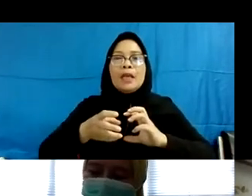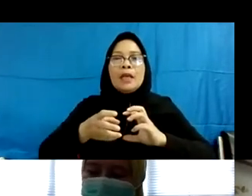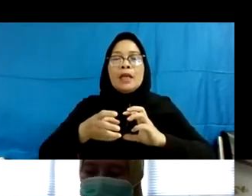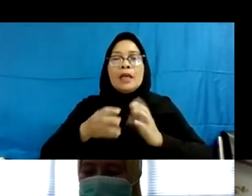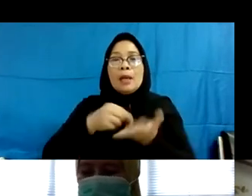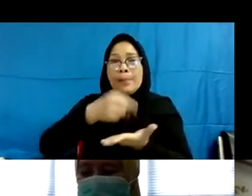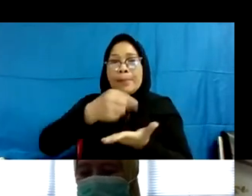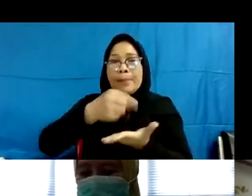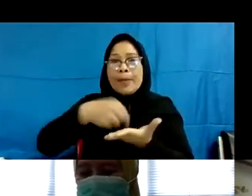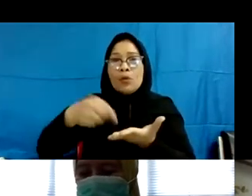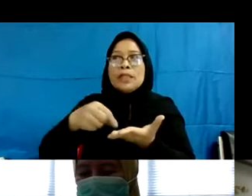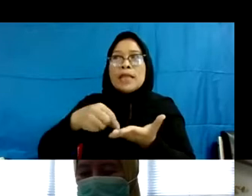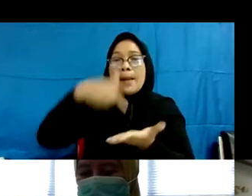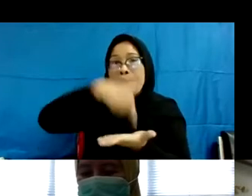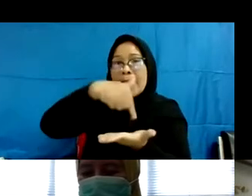penulisan braille,